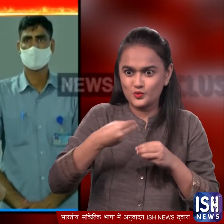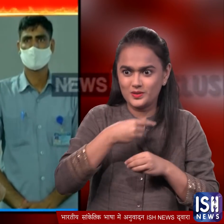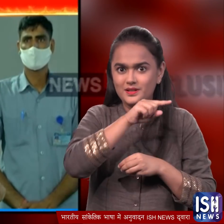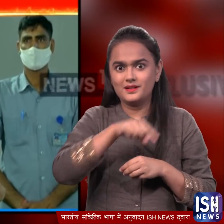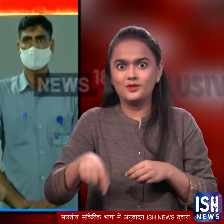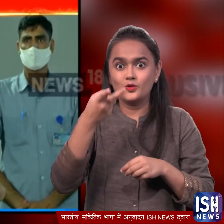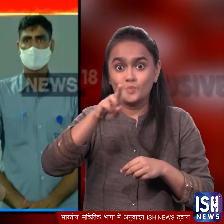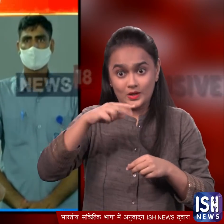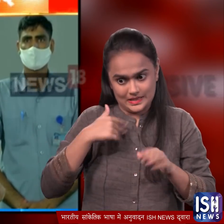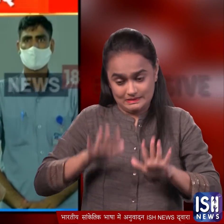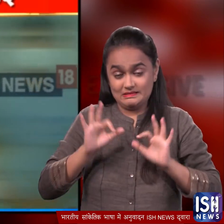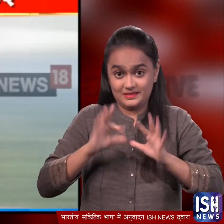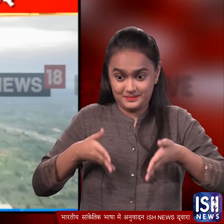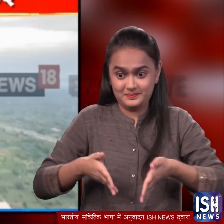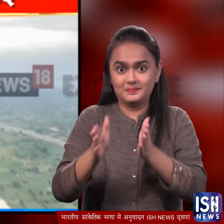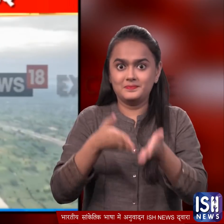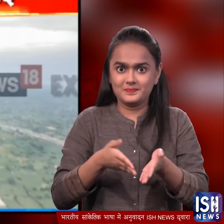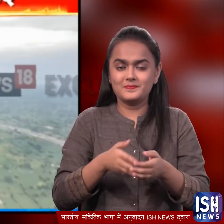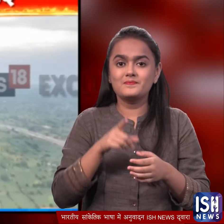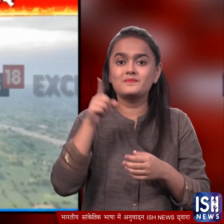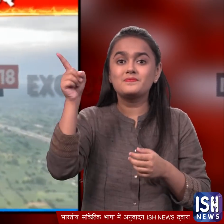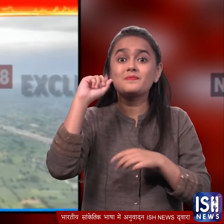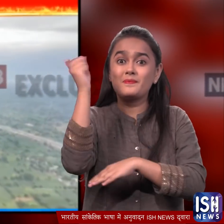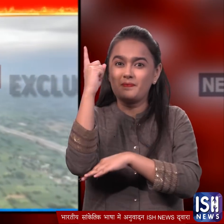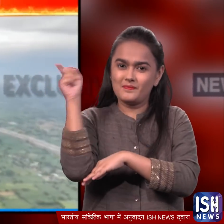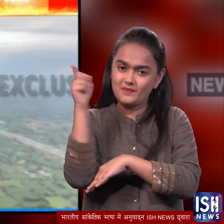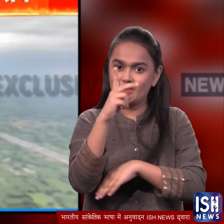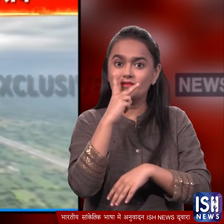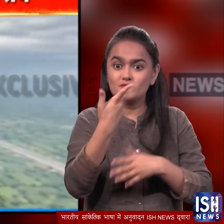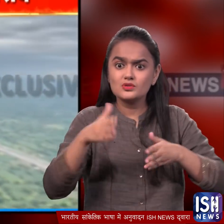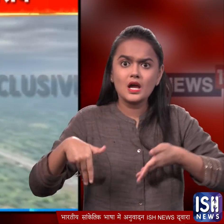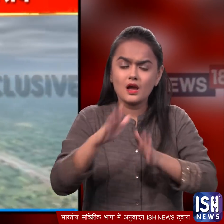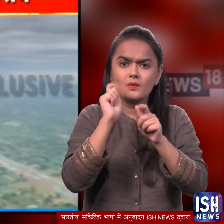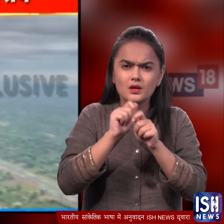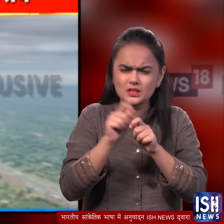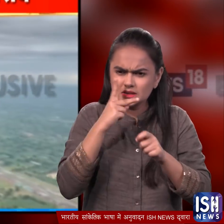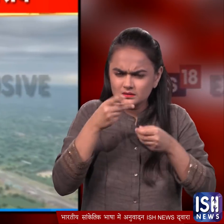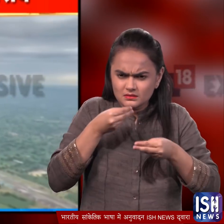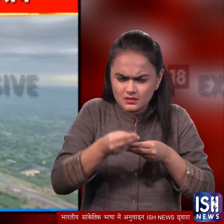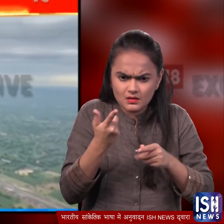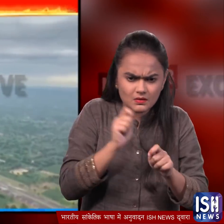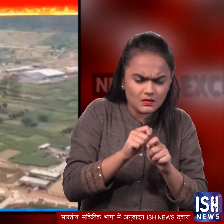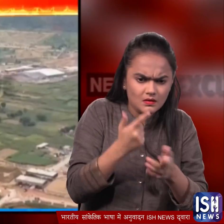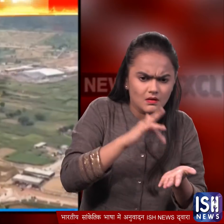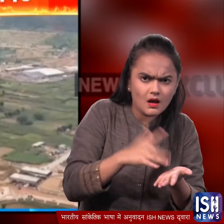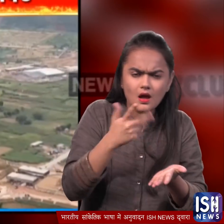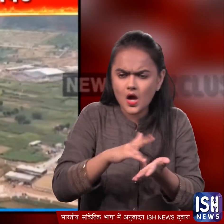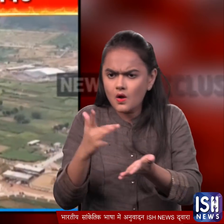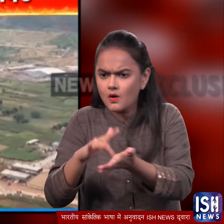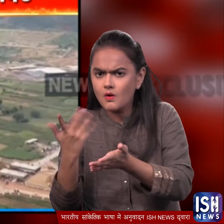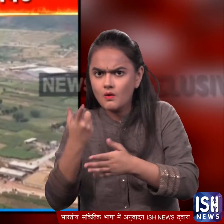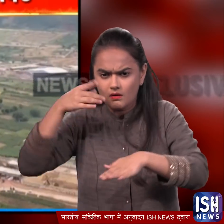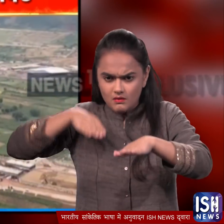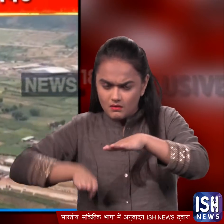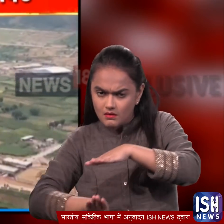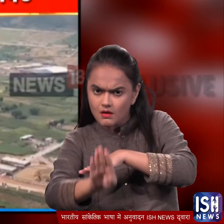वाला हूँ। मैं 2 दिन इसी रोड पर रहने वाला हूँ। केंद्रीय मंत्री नितिन गडकरी ने हेलीकॉप्टर से भी हाईवे बनाने के काम को बारीकी से देखा। जगह जगह बनाए